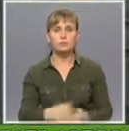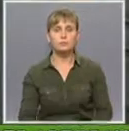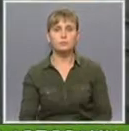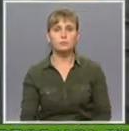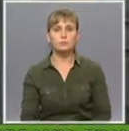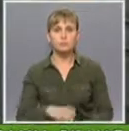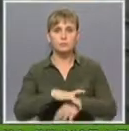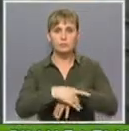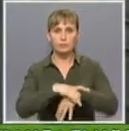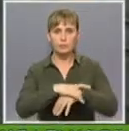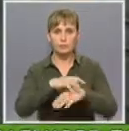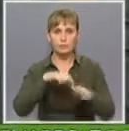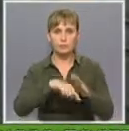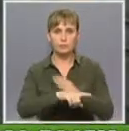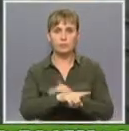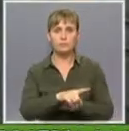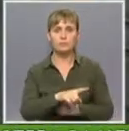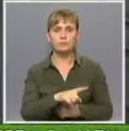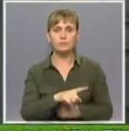Райнбека,